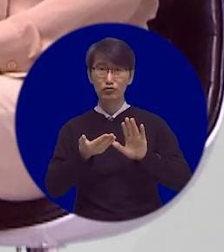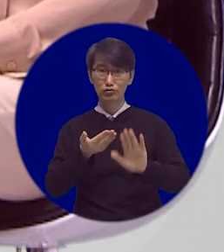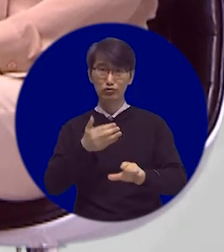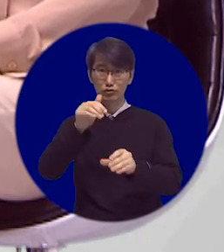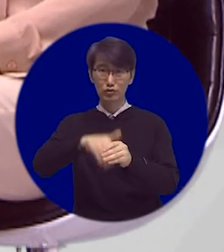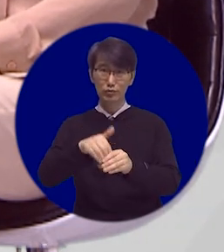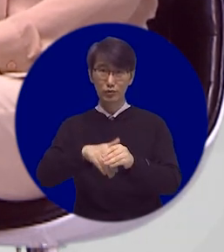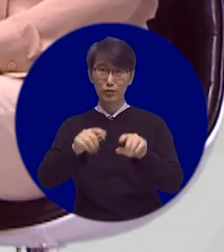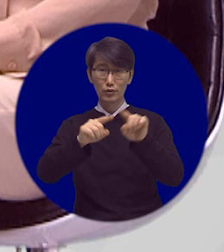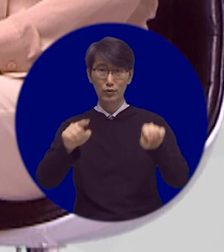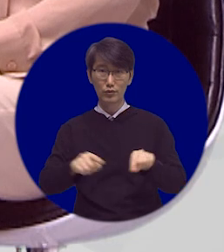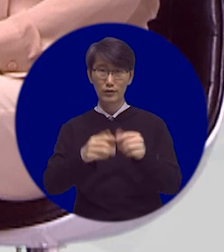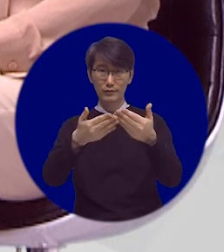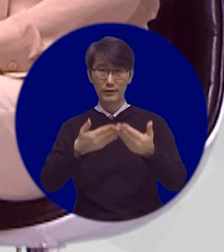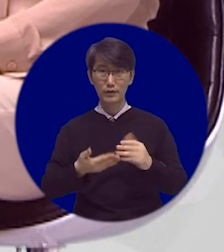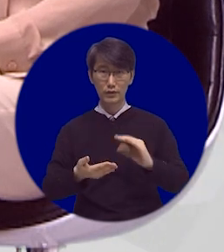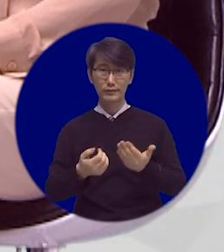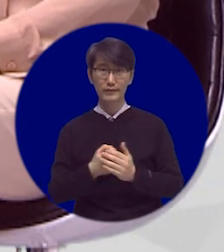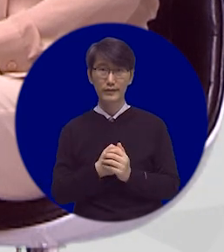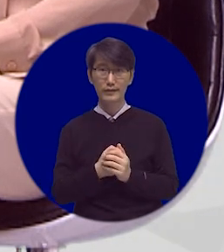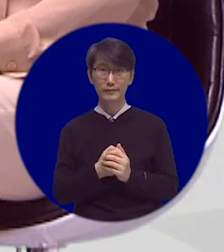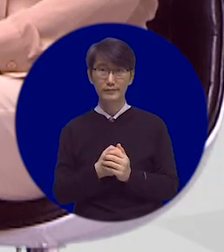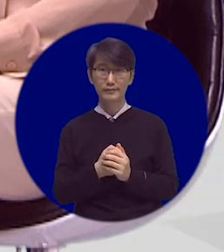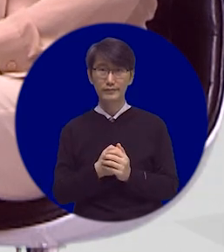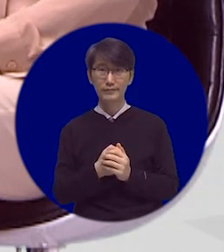거친 후 투표용지를 교부받습니다.